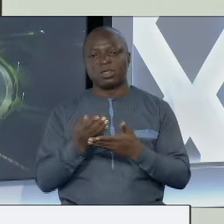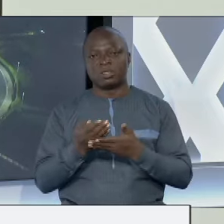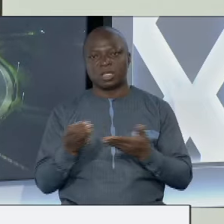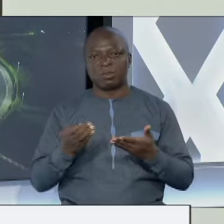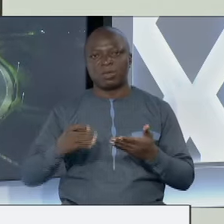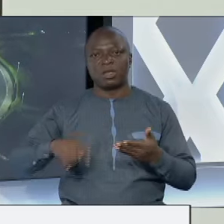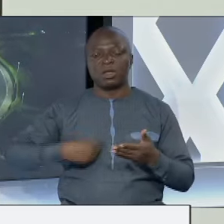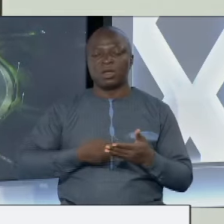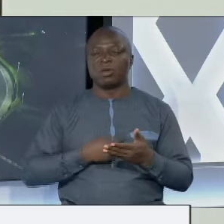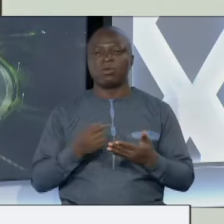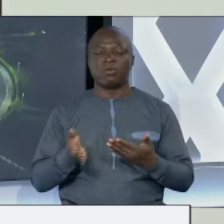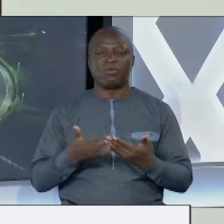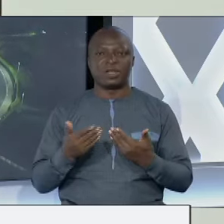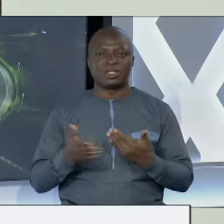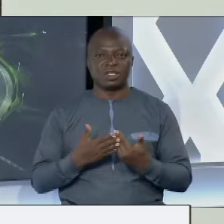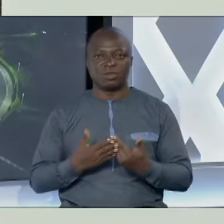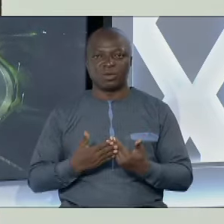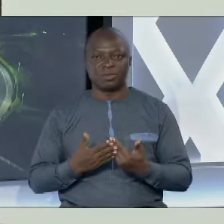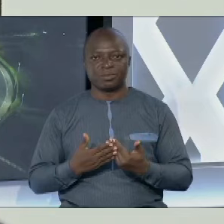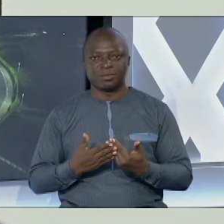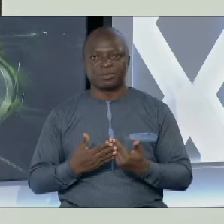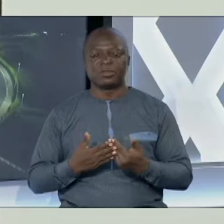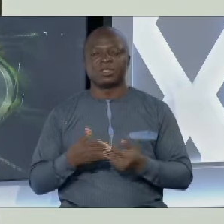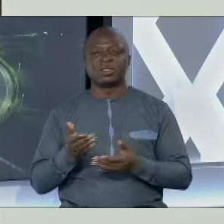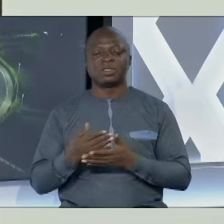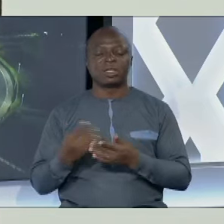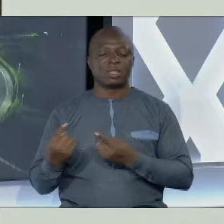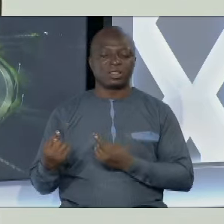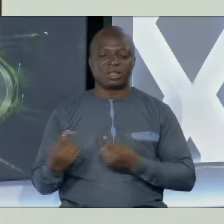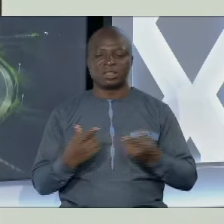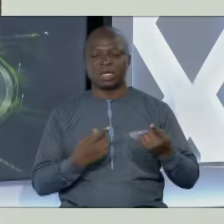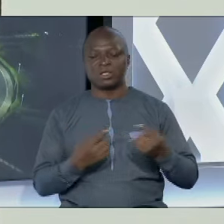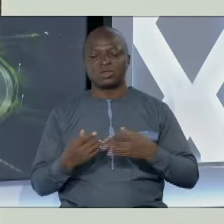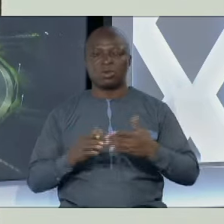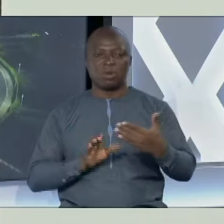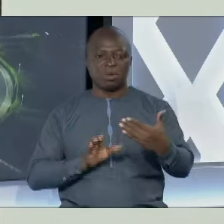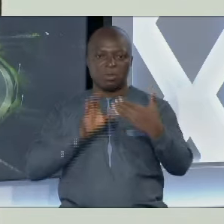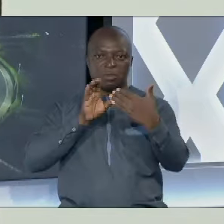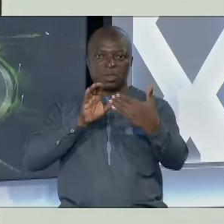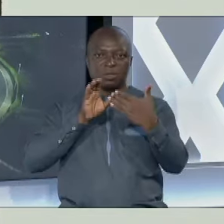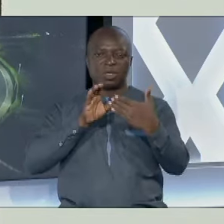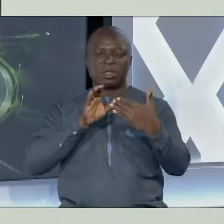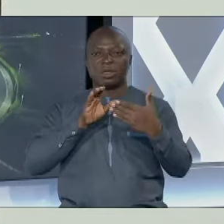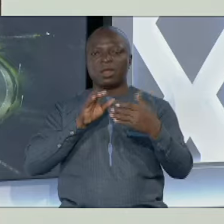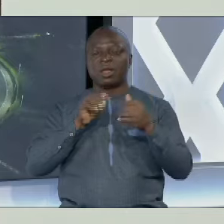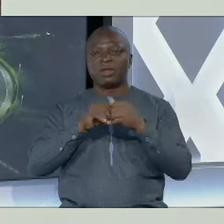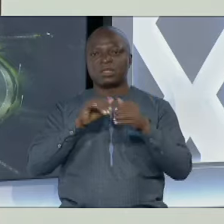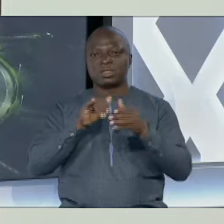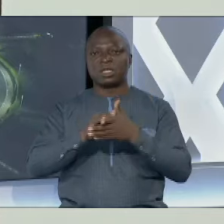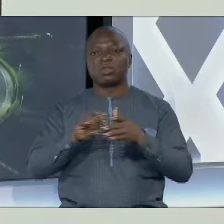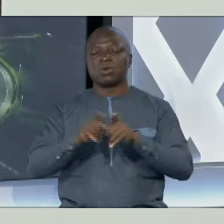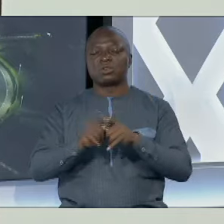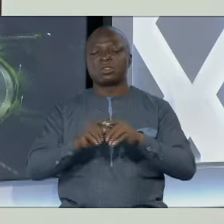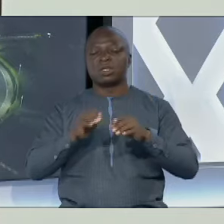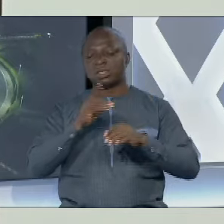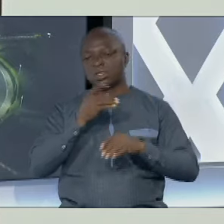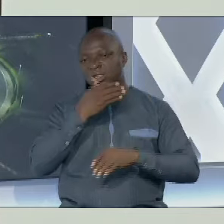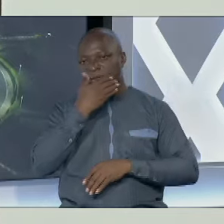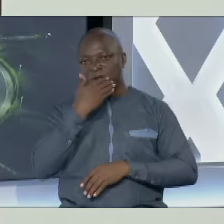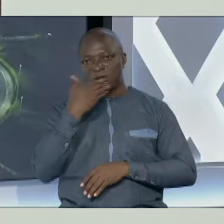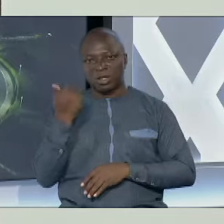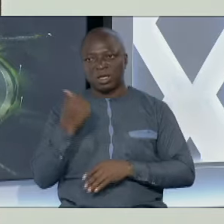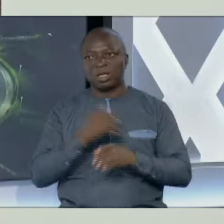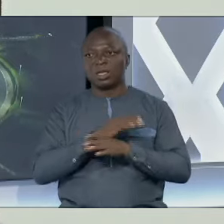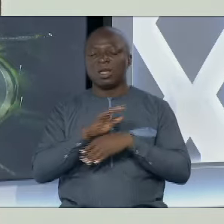Nous facilitons les interactions B2B parce que les entreprises, vous savez, se doivent d'améliorer leurs